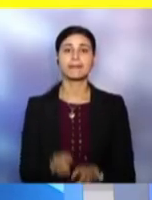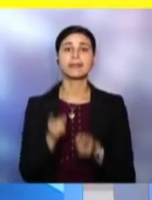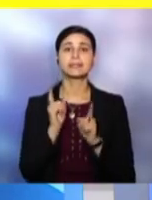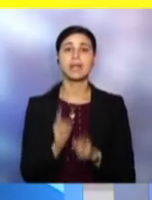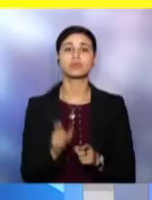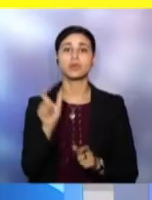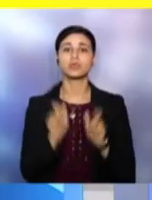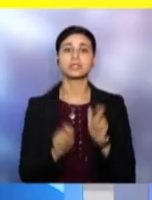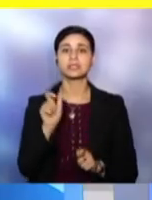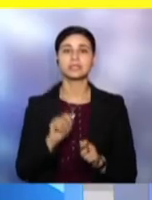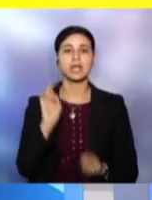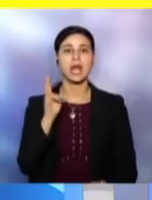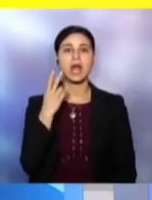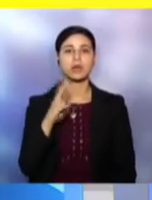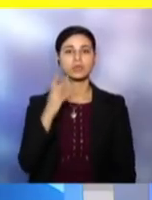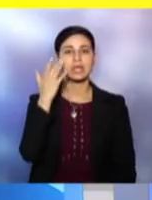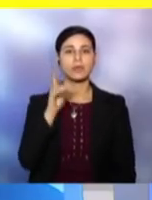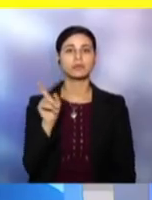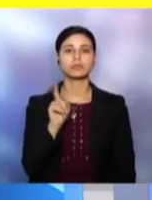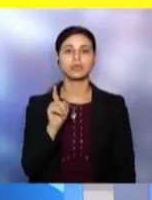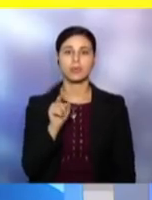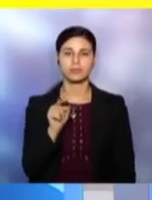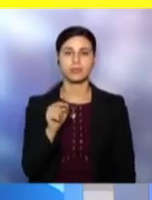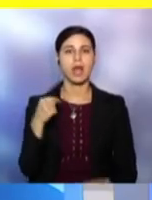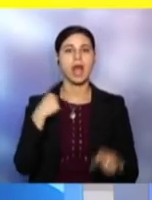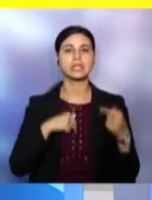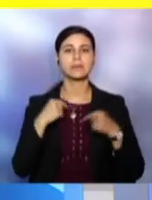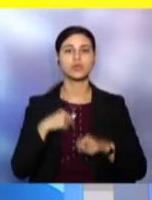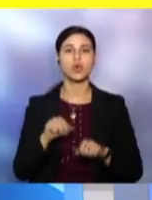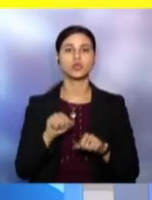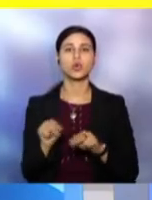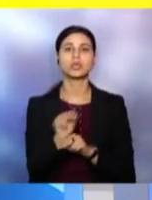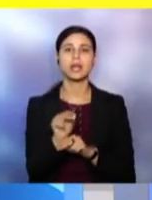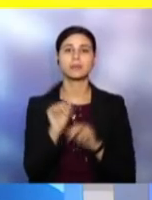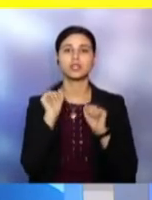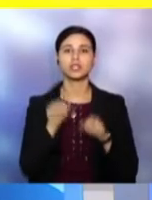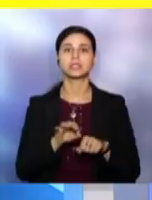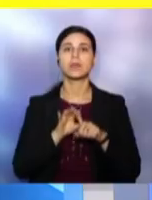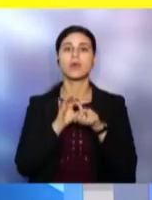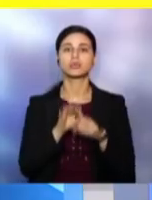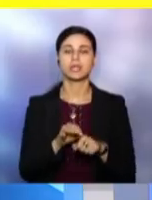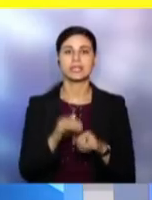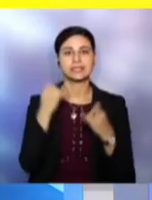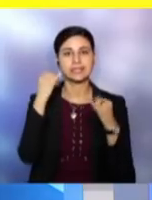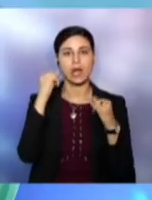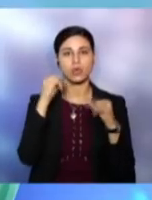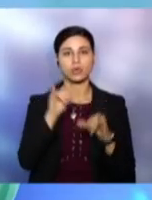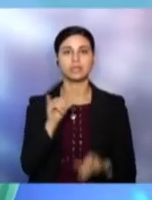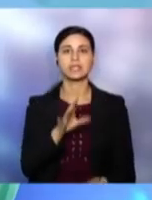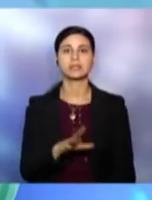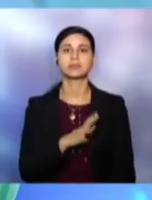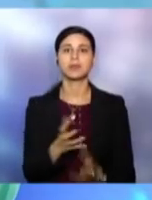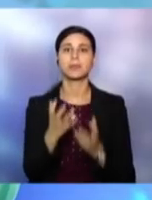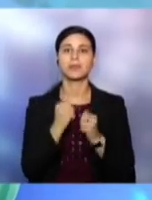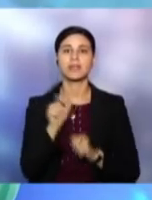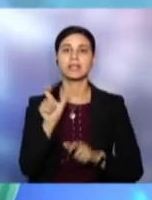რძის შემთხვევაში არ უნდა დაგვავიწყდეს, რომ ანტიბიოტიკო თერაპია შეიძლება უტარდებოდეს საქონელს, საიდანაც მივიღეთ რძე.